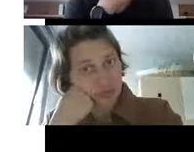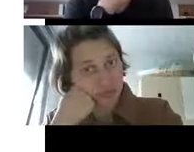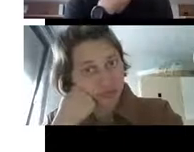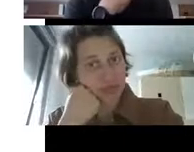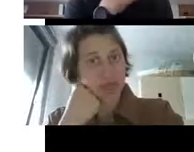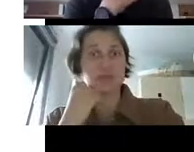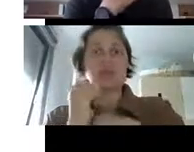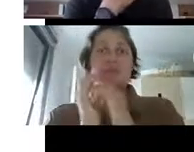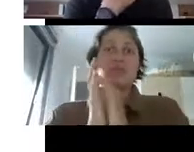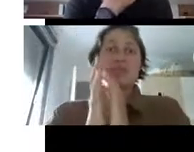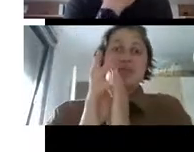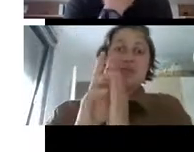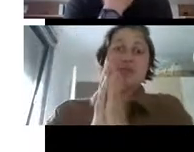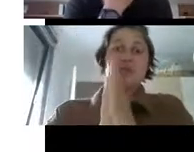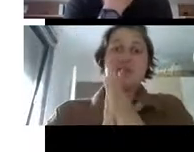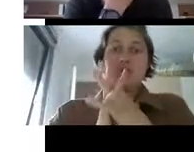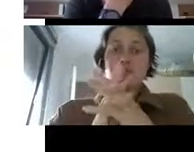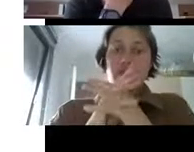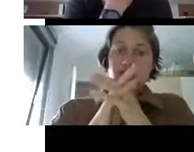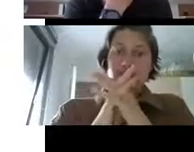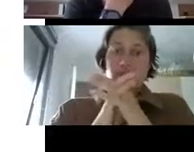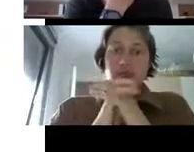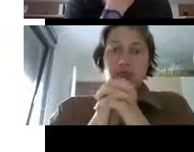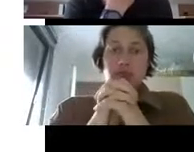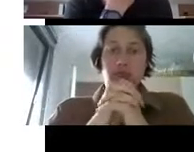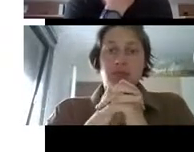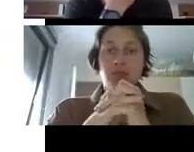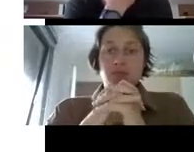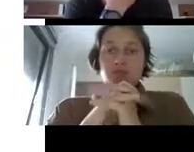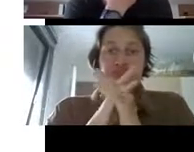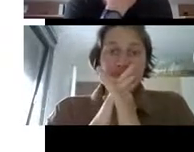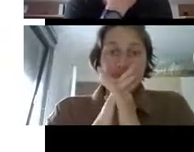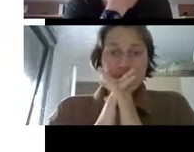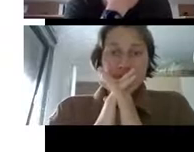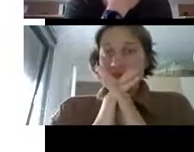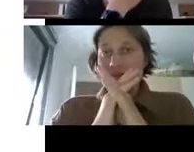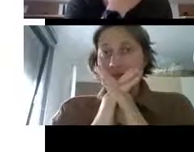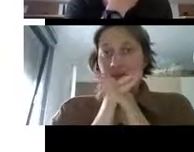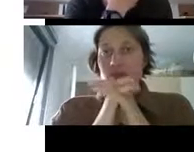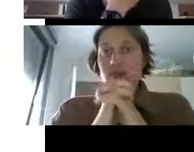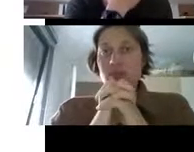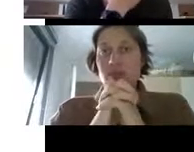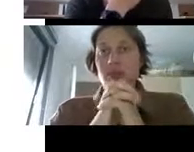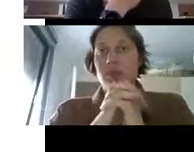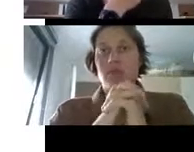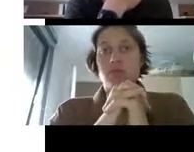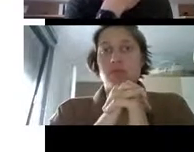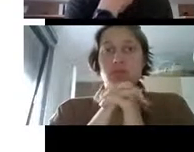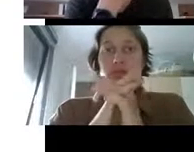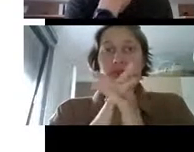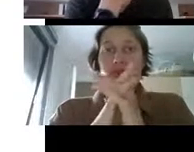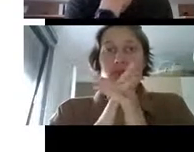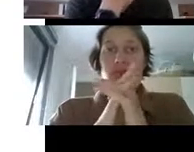Wij zijn volop in onderhandeling met leveranciers en grootwinkelketens die anoniem gaan blijven voor goedkopere